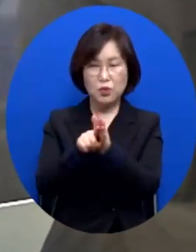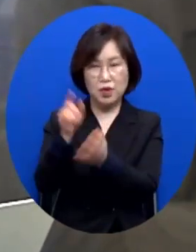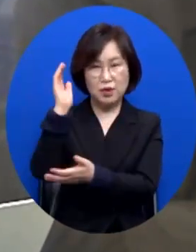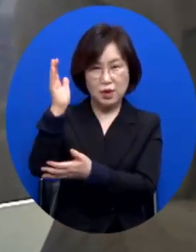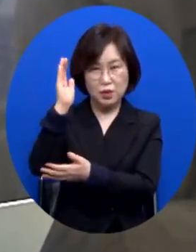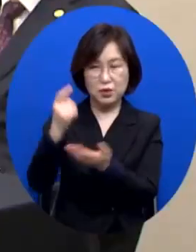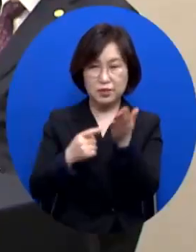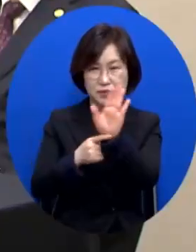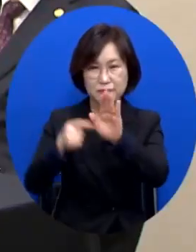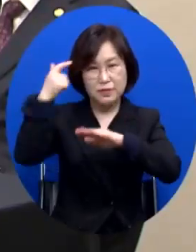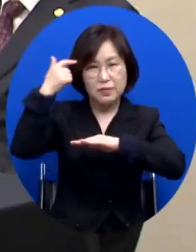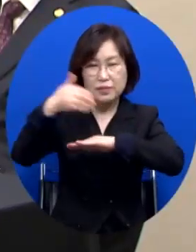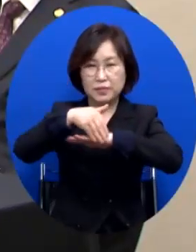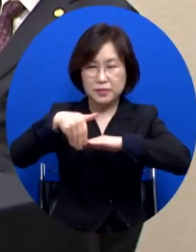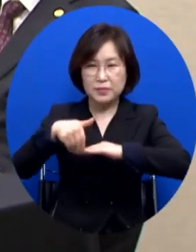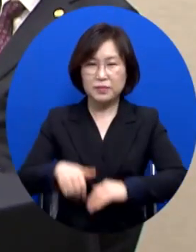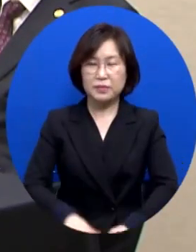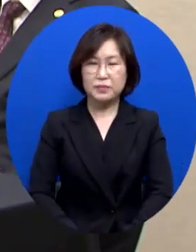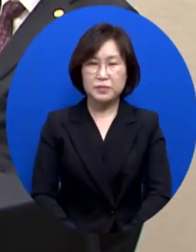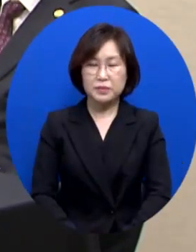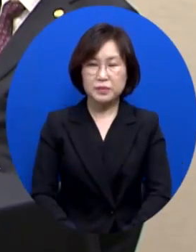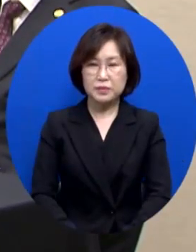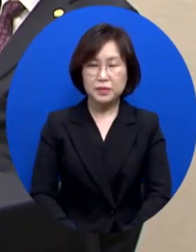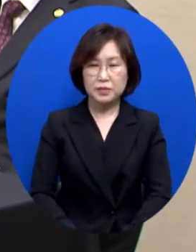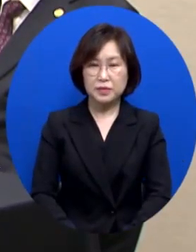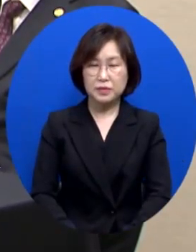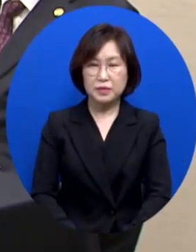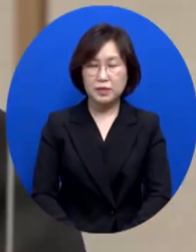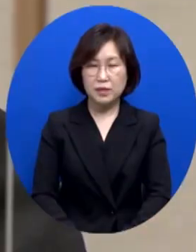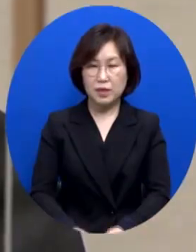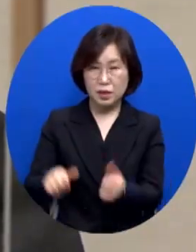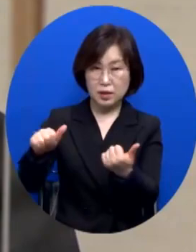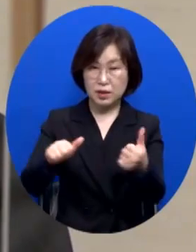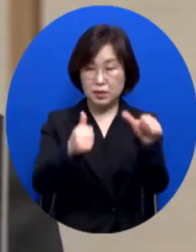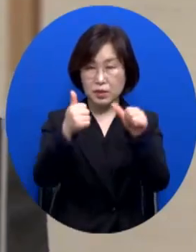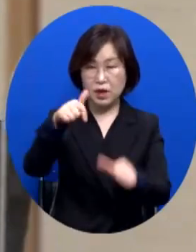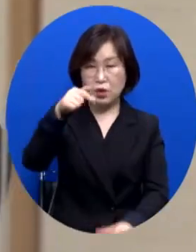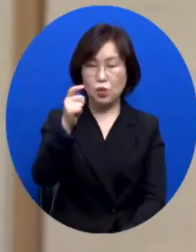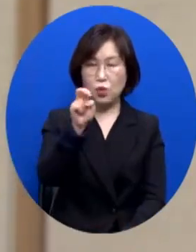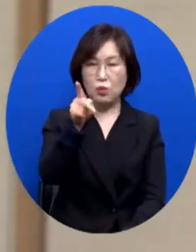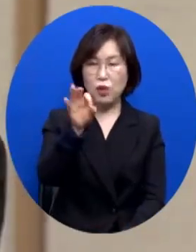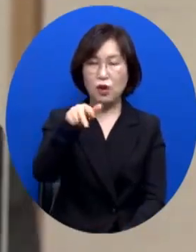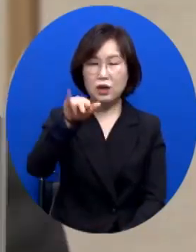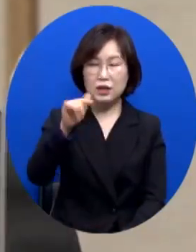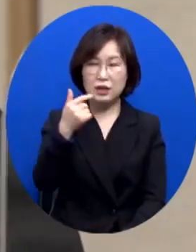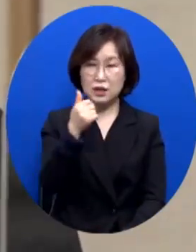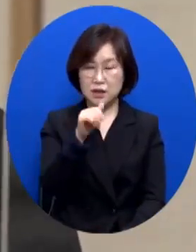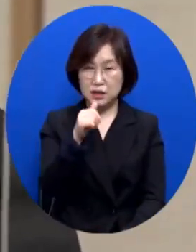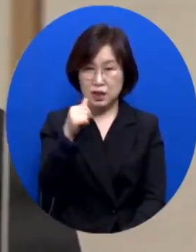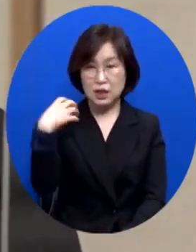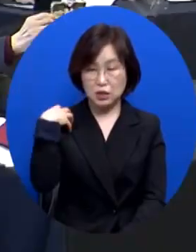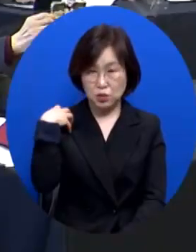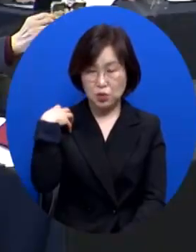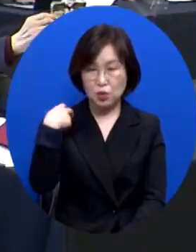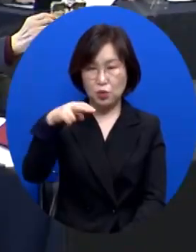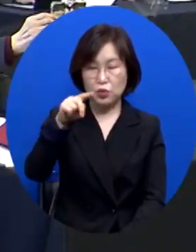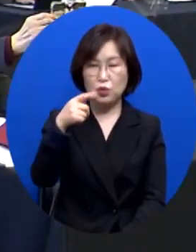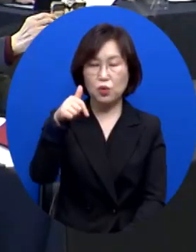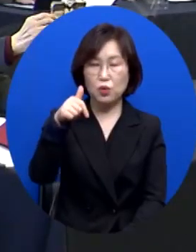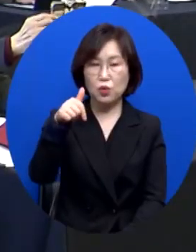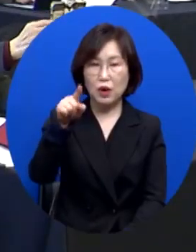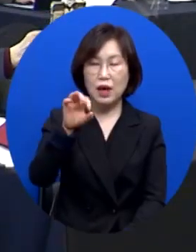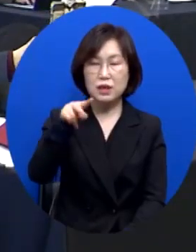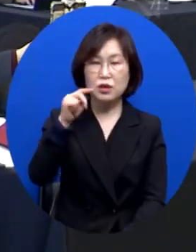메시지를 전달할 예정입니다. 예배는 침례회 고명진 총회장의 인도로 새해된 교회 소강성